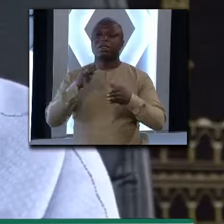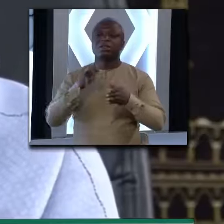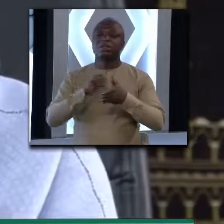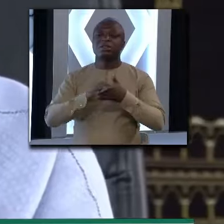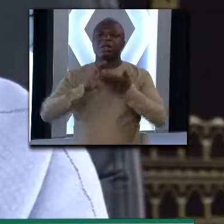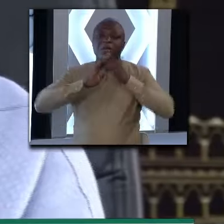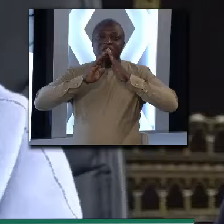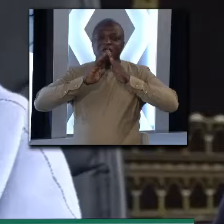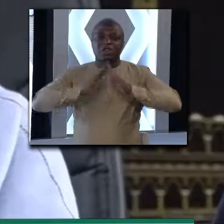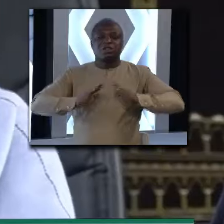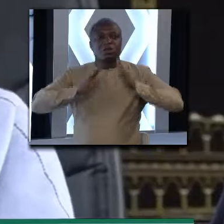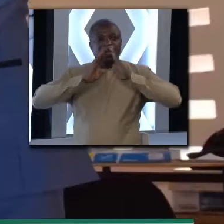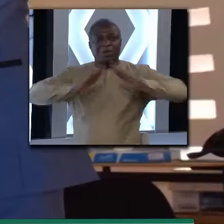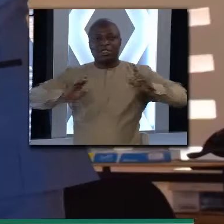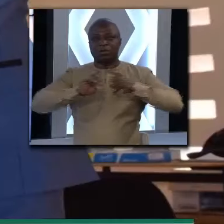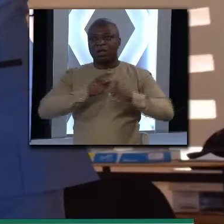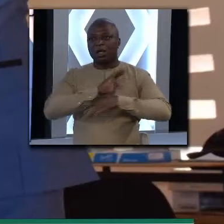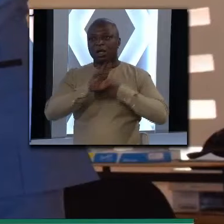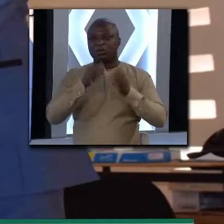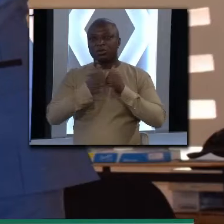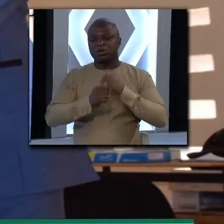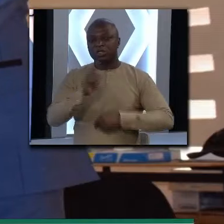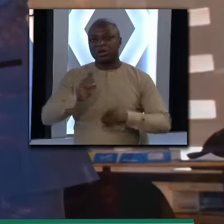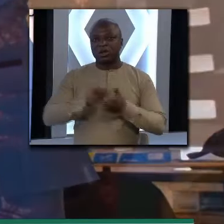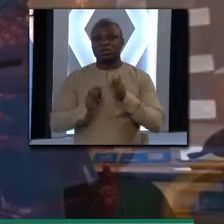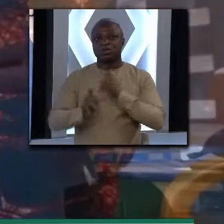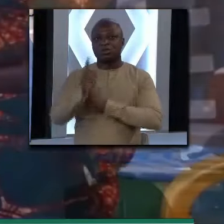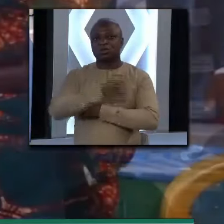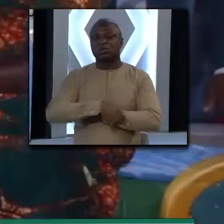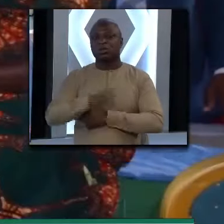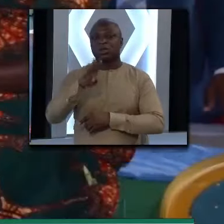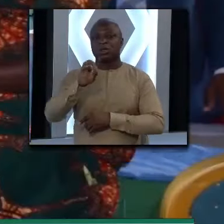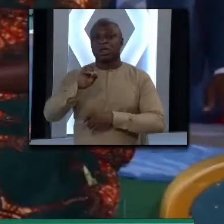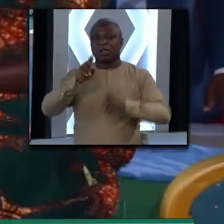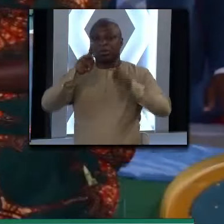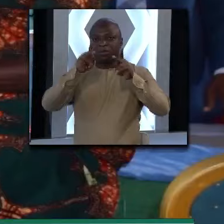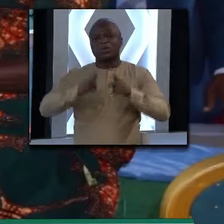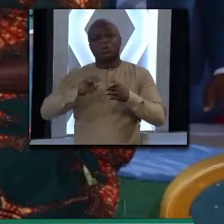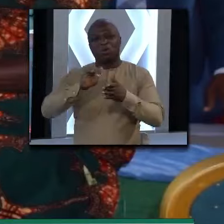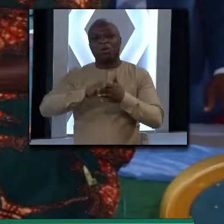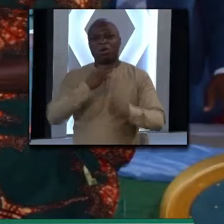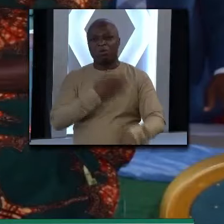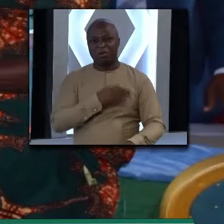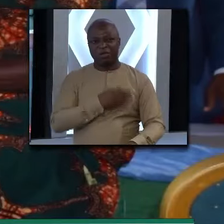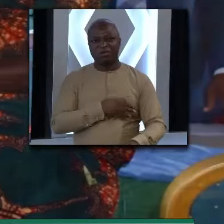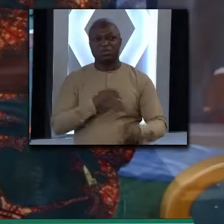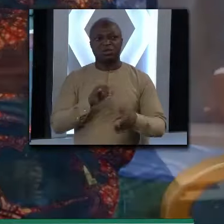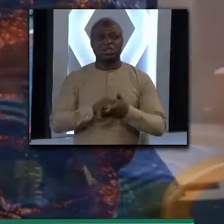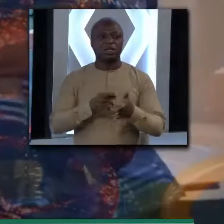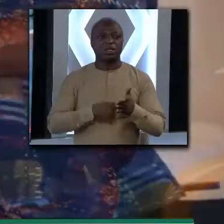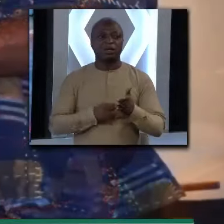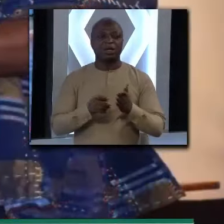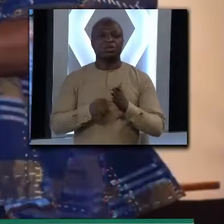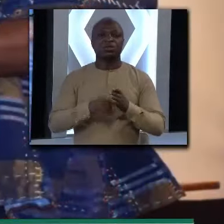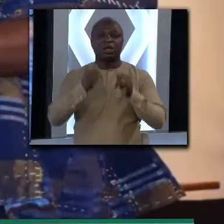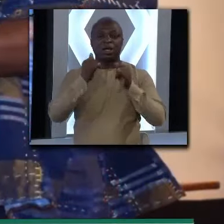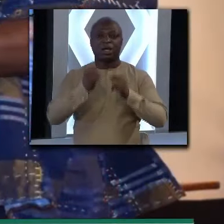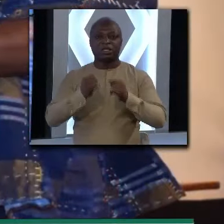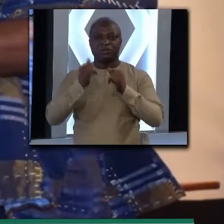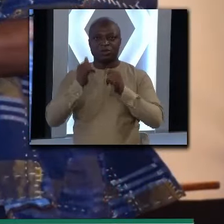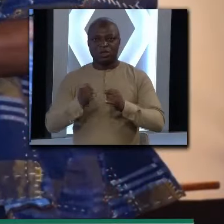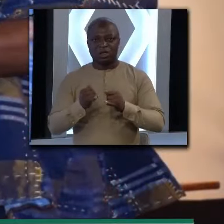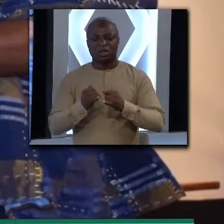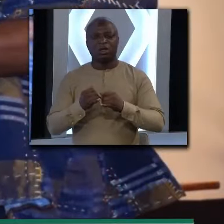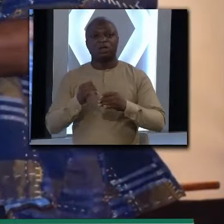pacification, d'apaisement à chacun. À ce jour, au moins 40 000 victimes ont bénéficié de ces réparations individuelles.